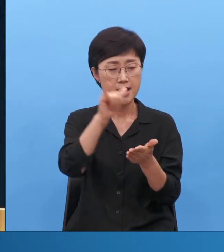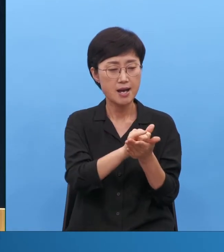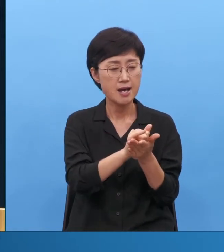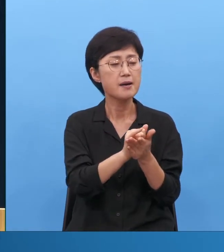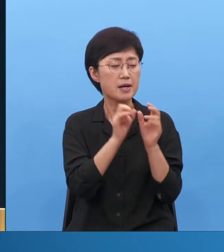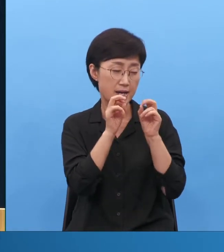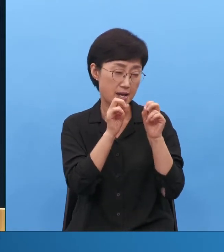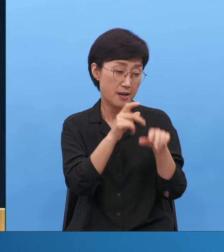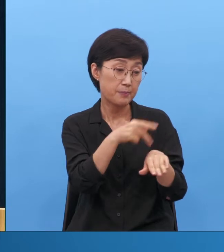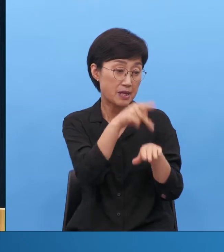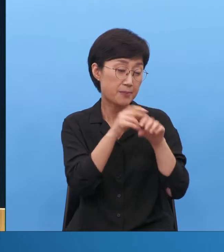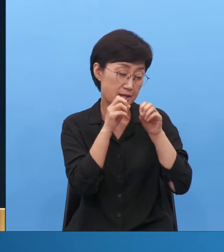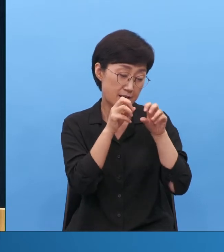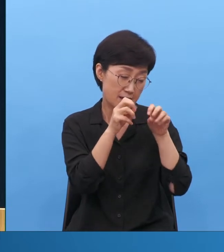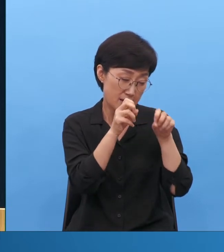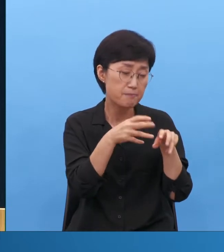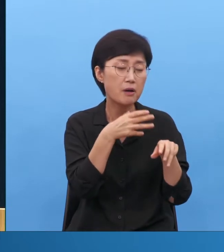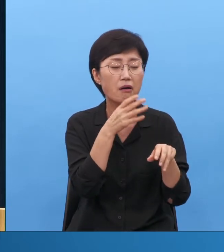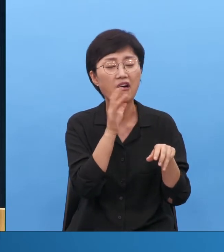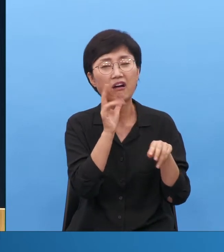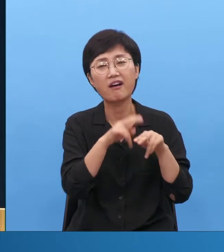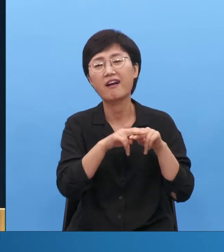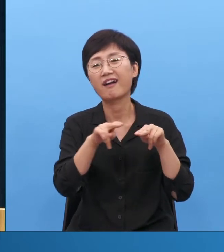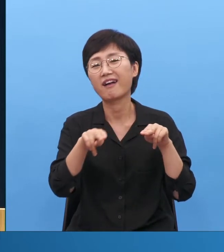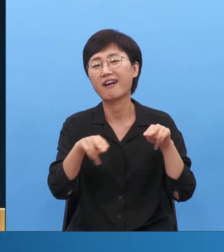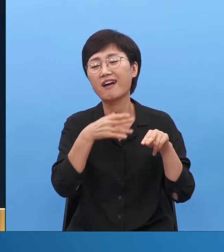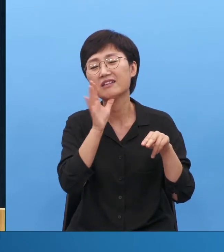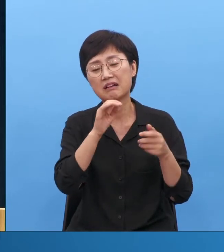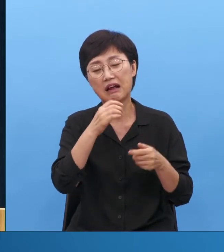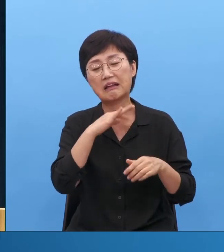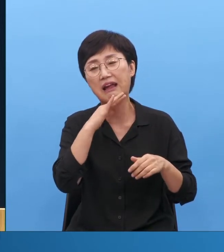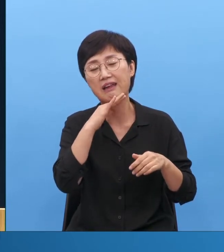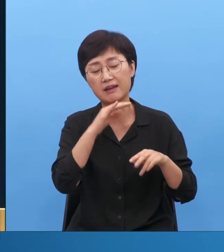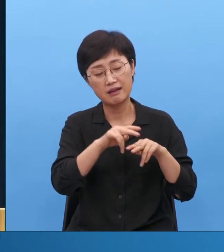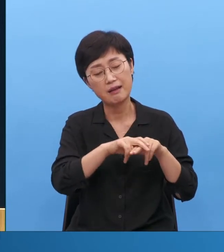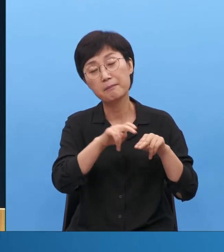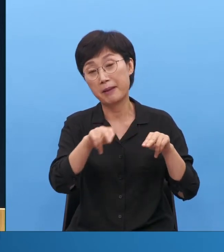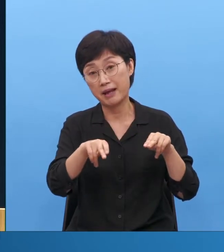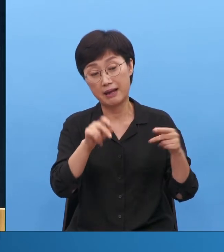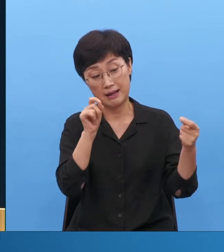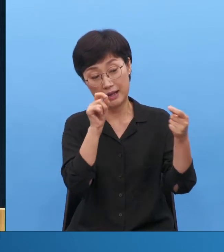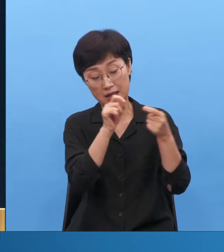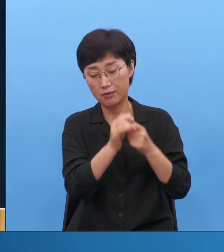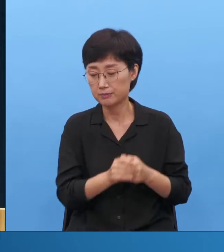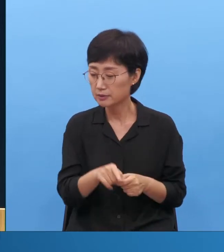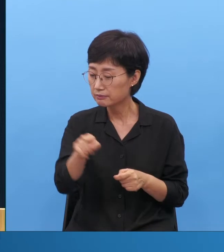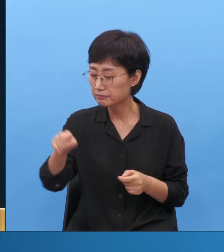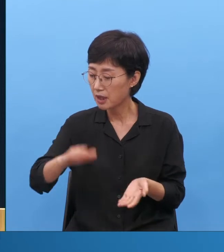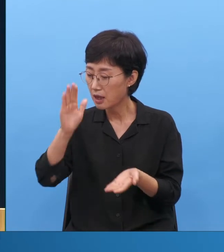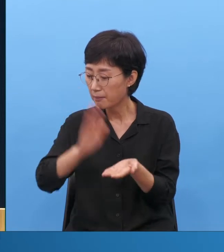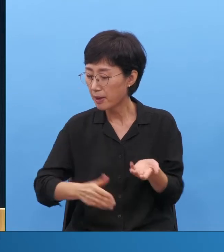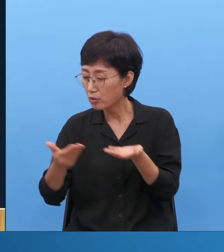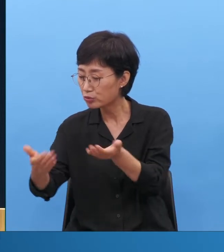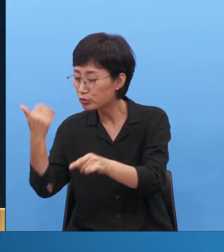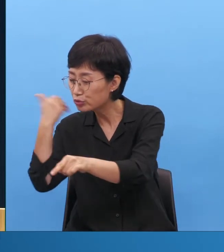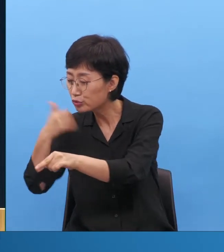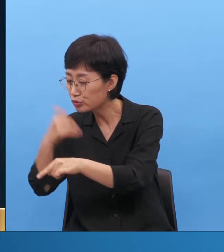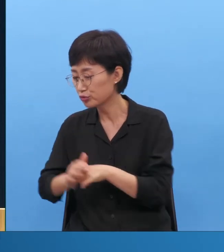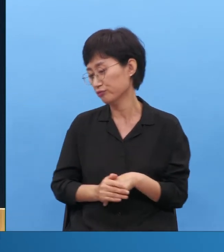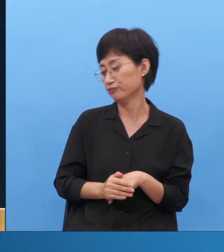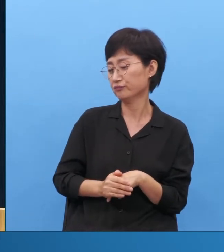됐어요. This pastor was doing his missions work, and so he was also preparing for his retirement. 그 후계자를 세운 겁니다. So he raised up his